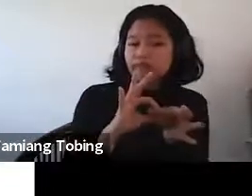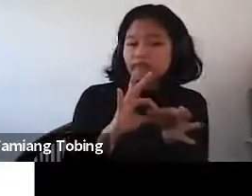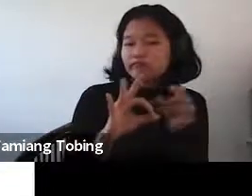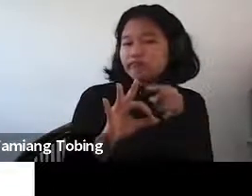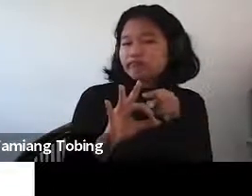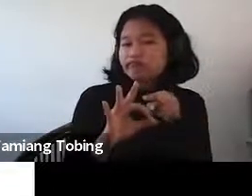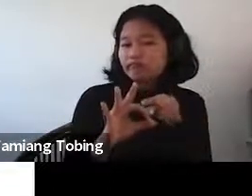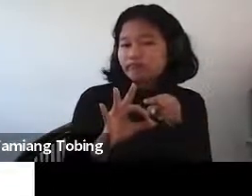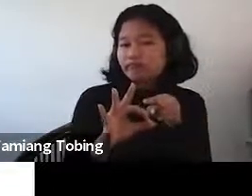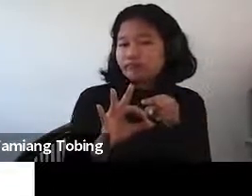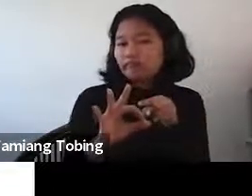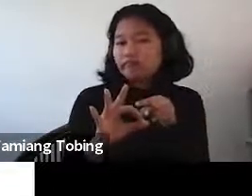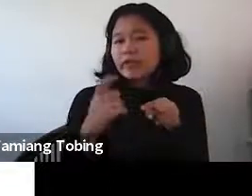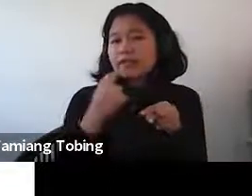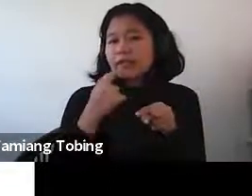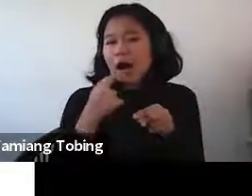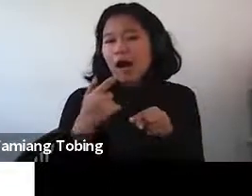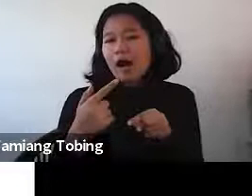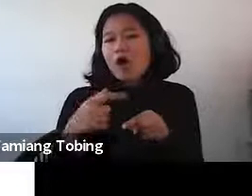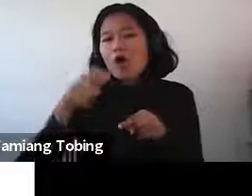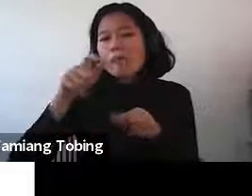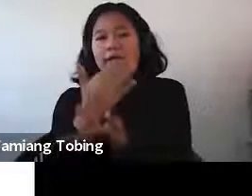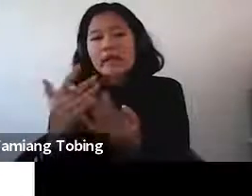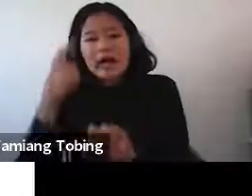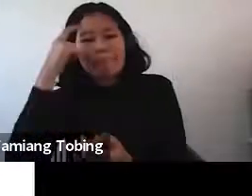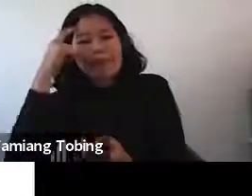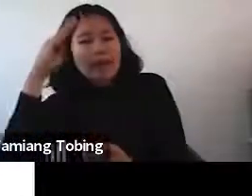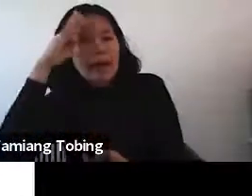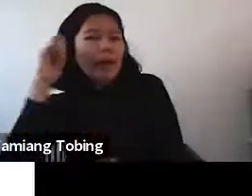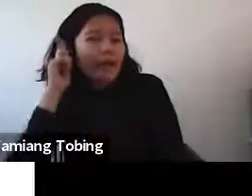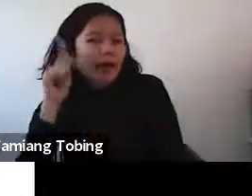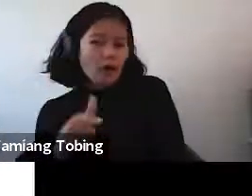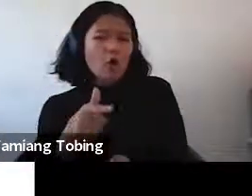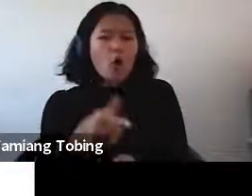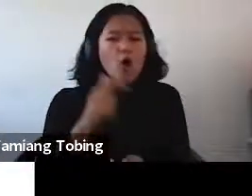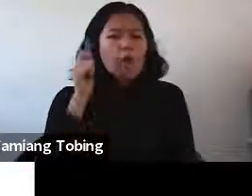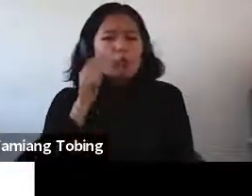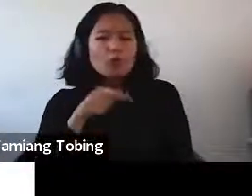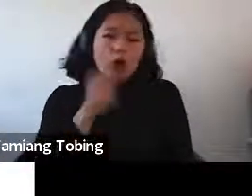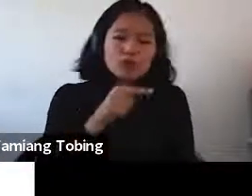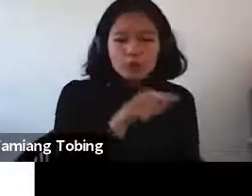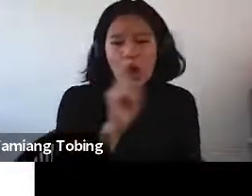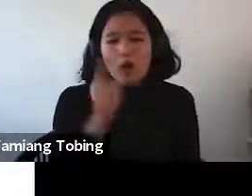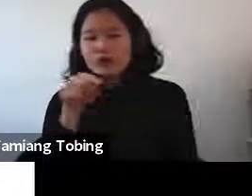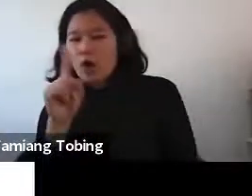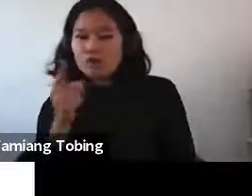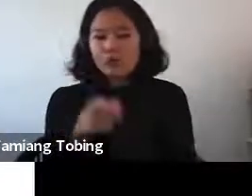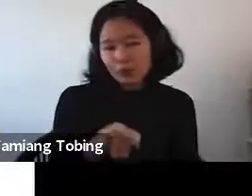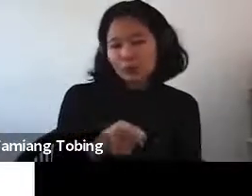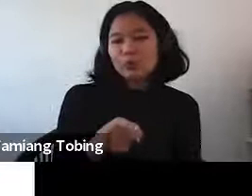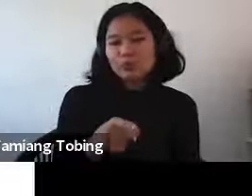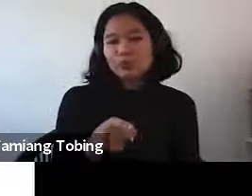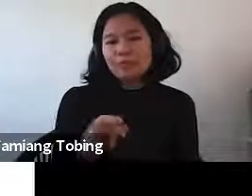dari konstruksi gender tentang apa sih yang sepatutnya dilakukan oleh perempuan. Jadi yang sepatutnya dilakukan